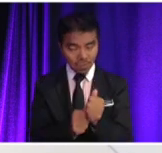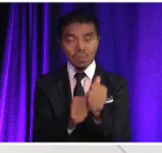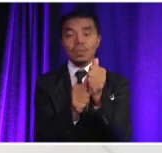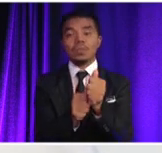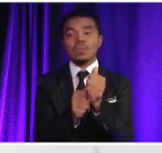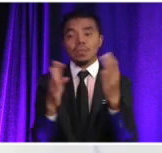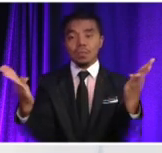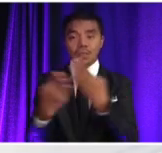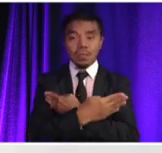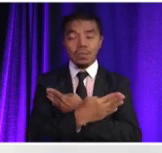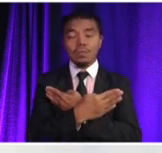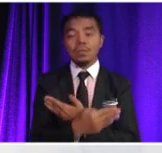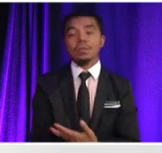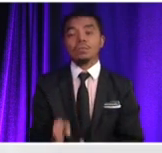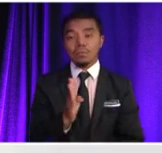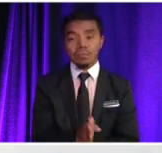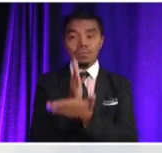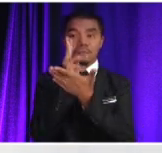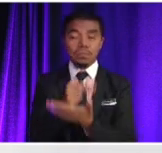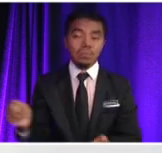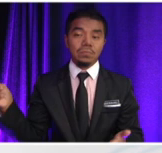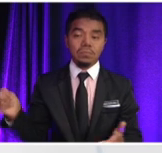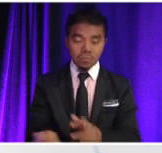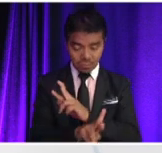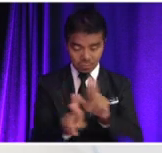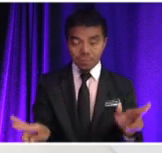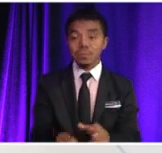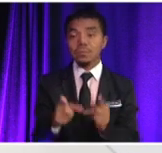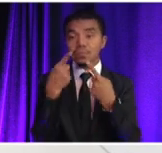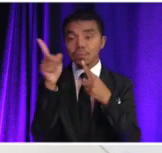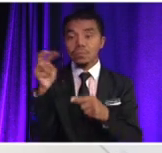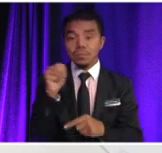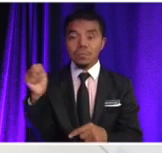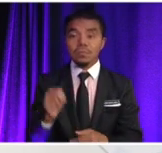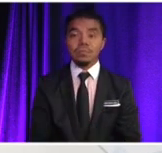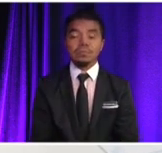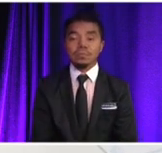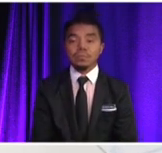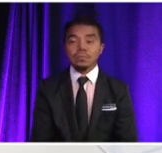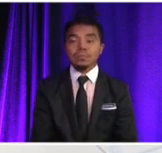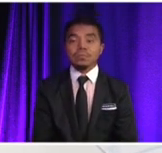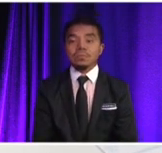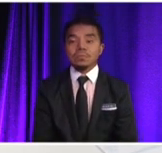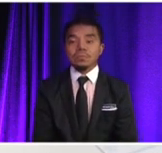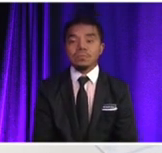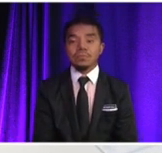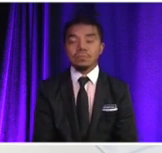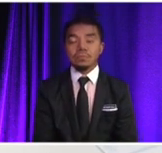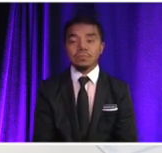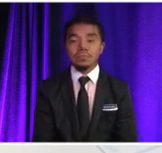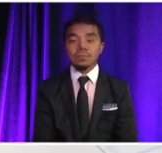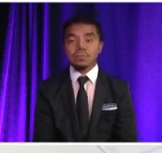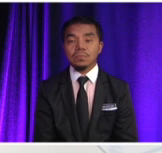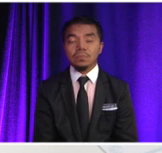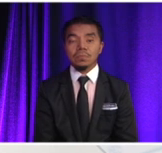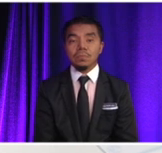Bentuk bantuan yang betul pada ruang jawaban oke yang ini dia udah pun tulis dalam singkatan Oke